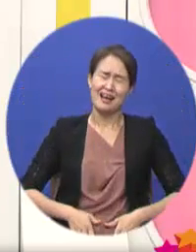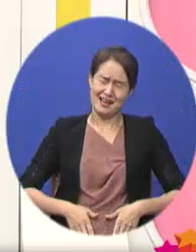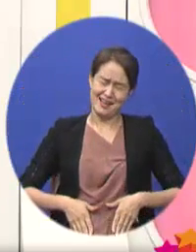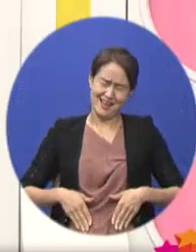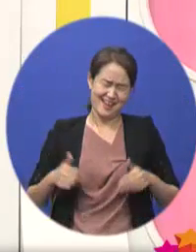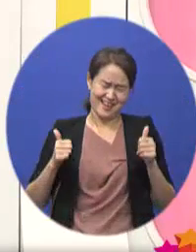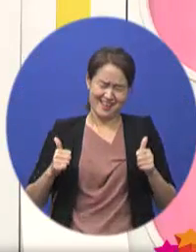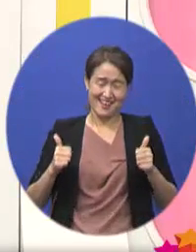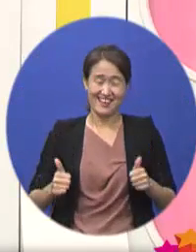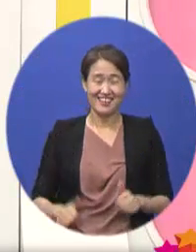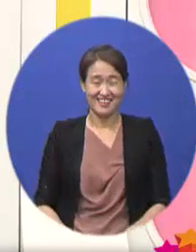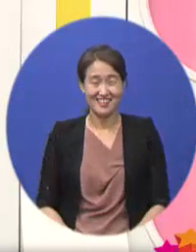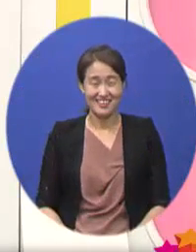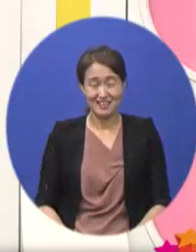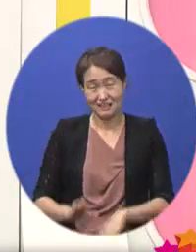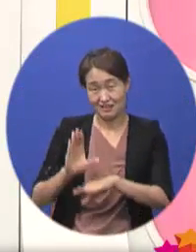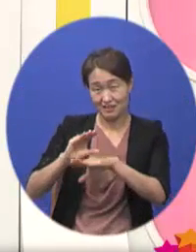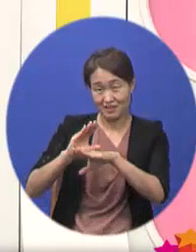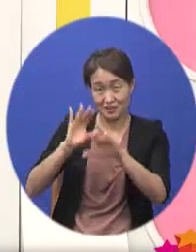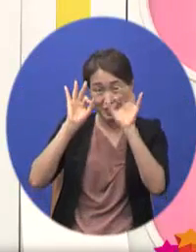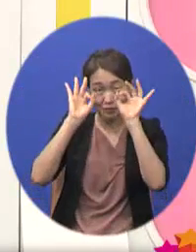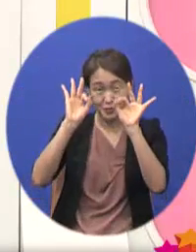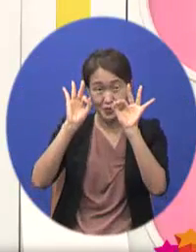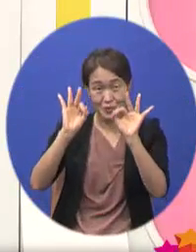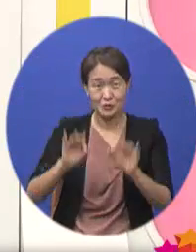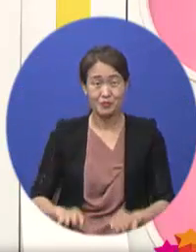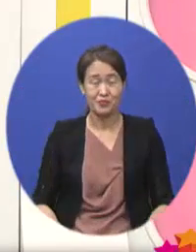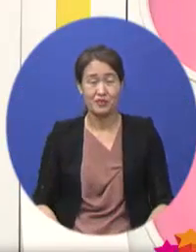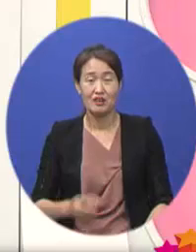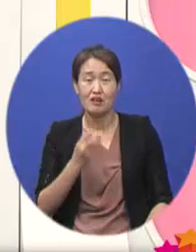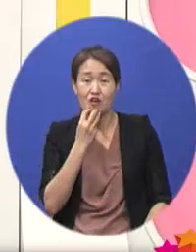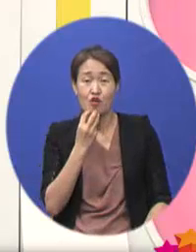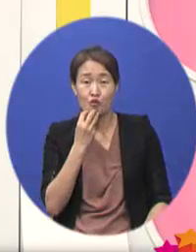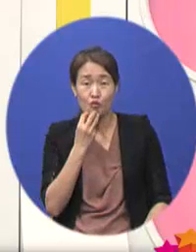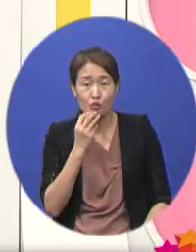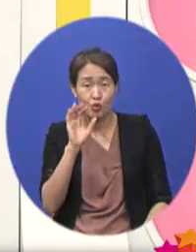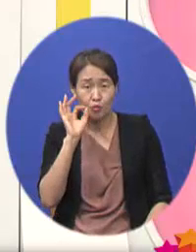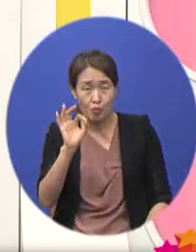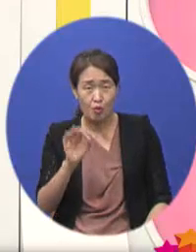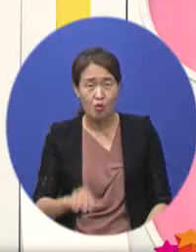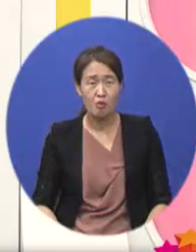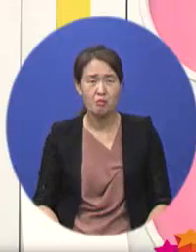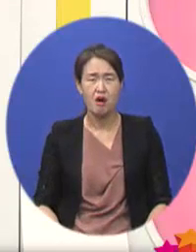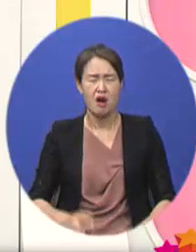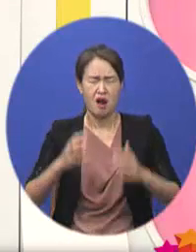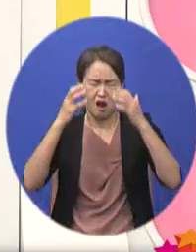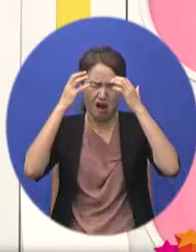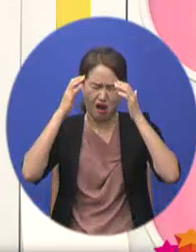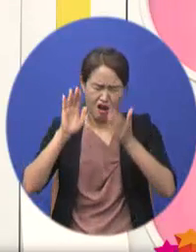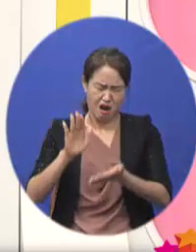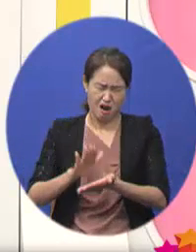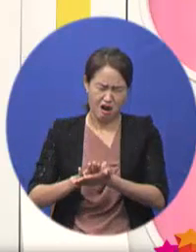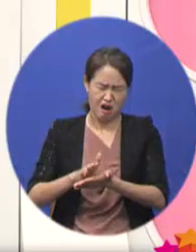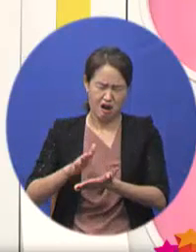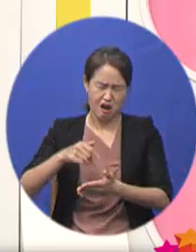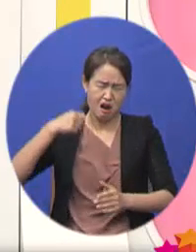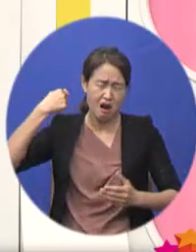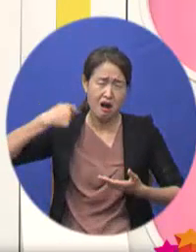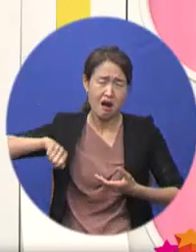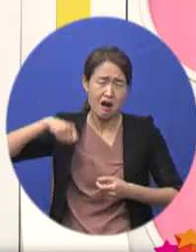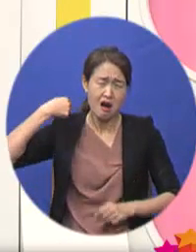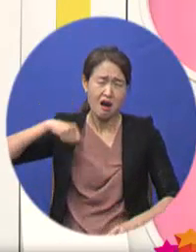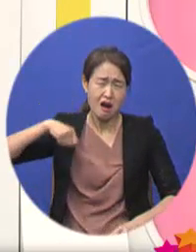그냥 좋아요. 아니 방송을 보니까 네. 서울에는 뭐 폭염주의랄지 막 덥다고 네.